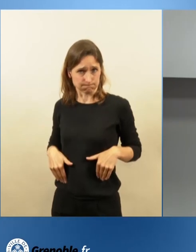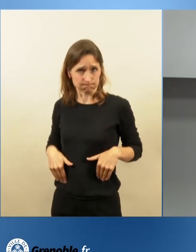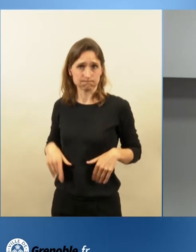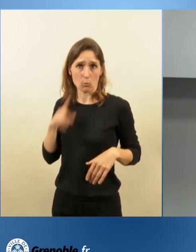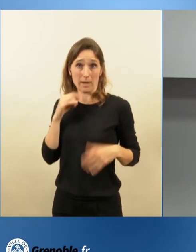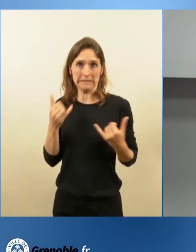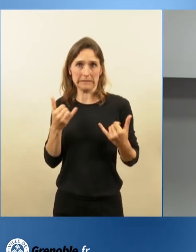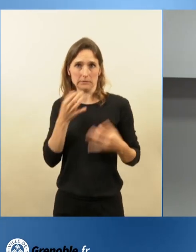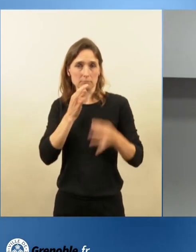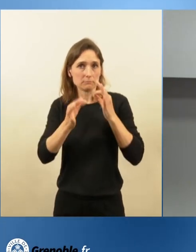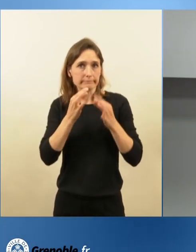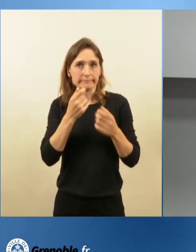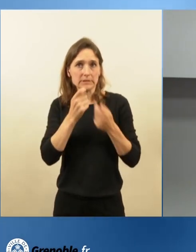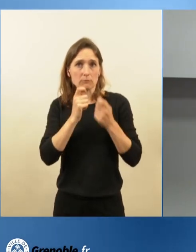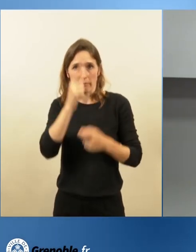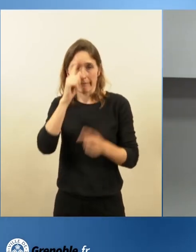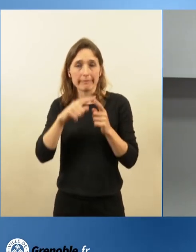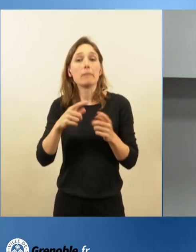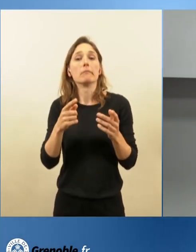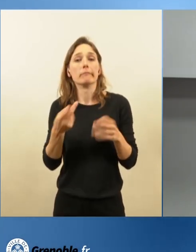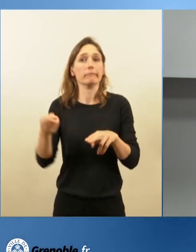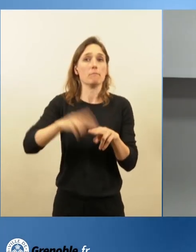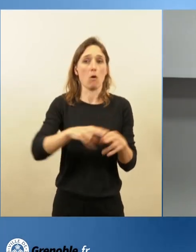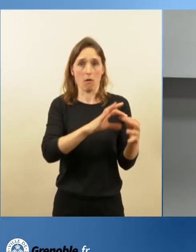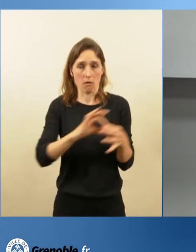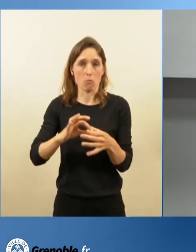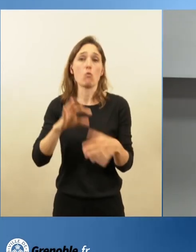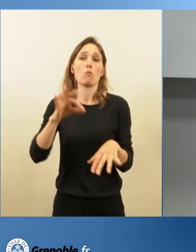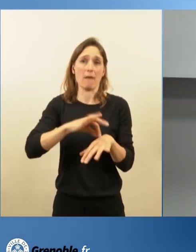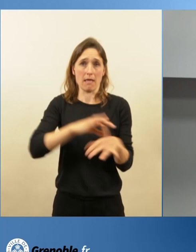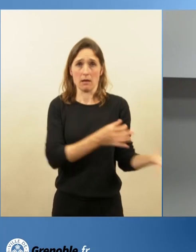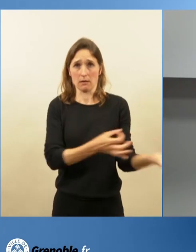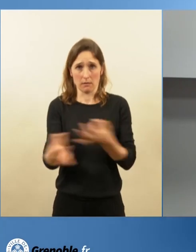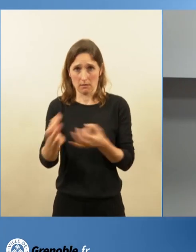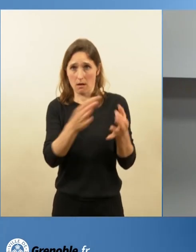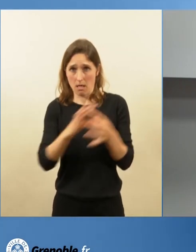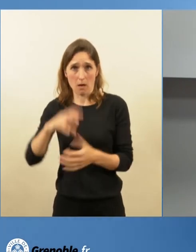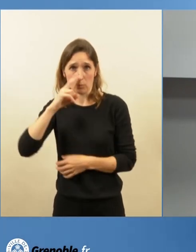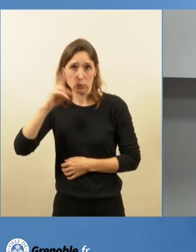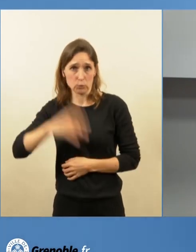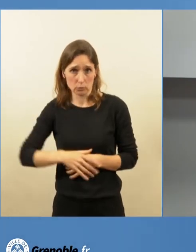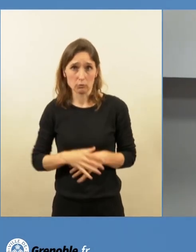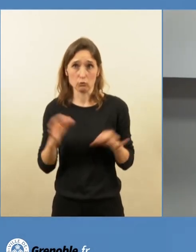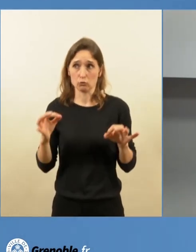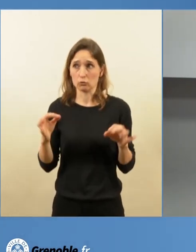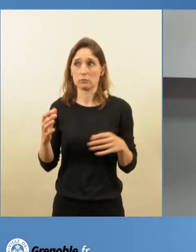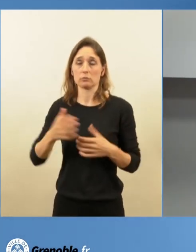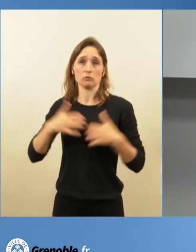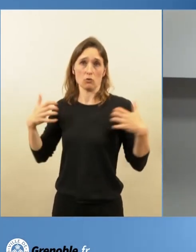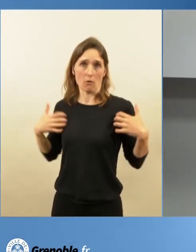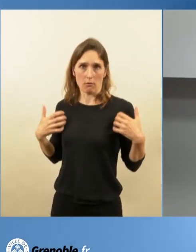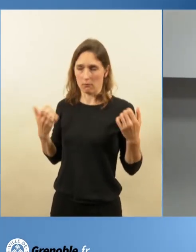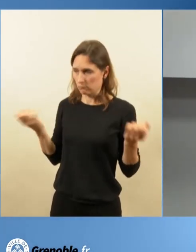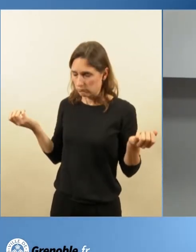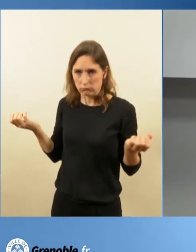et de maladies chroniques qui pour lesquelles la science a émis un avis très clair et pour